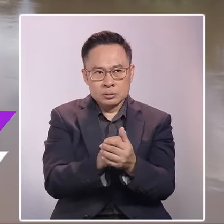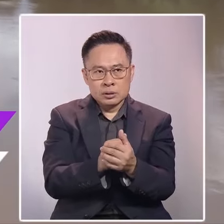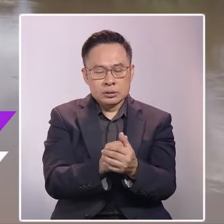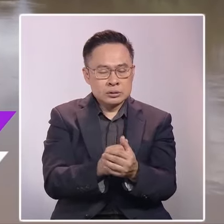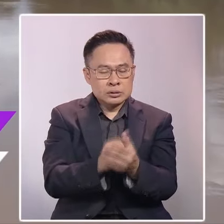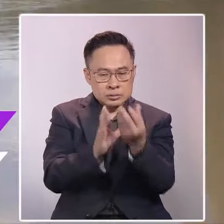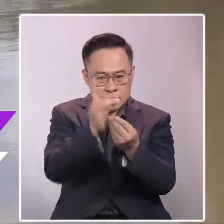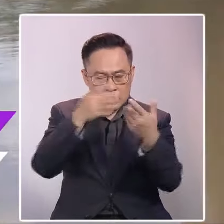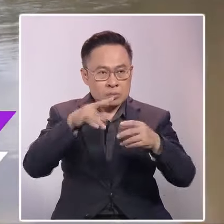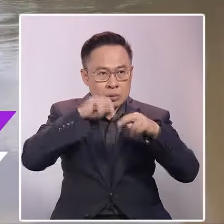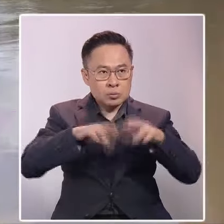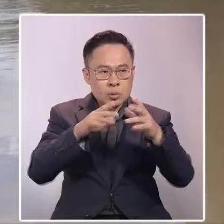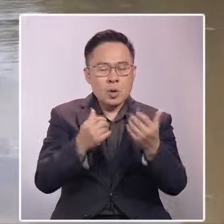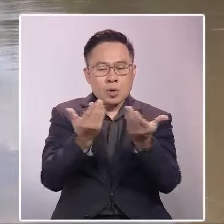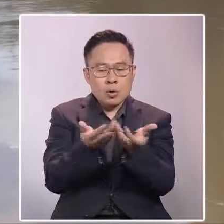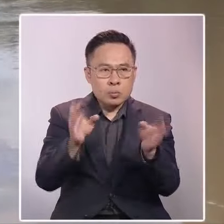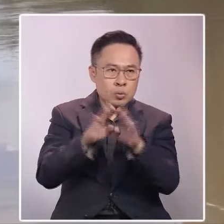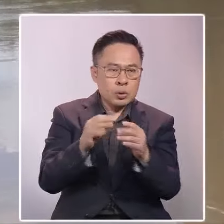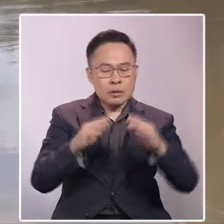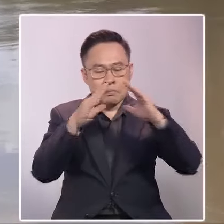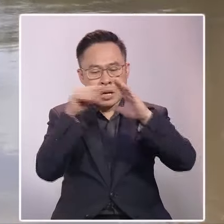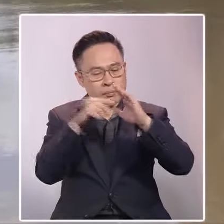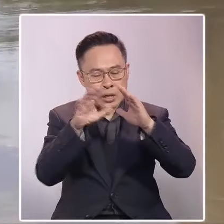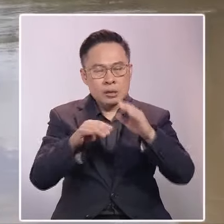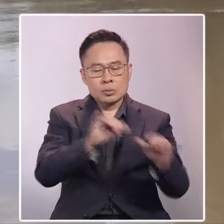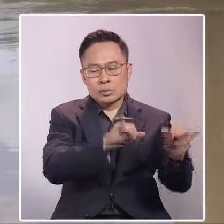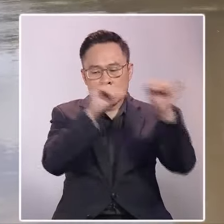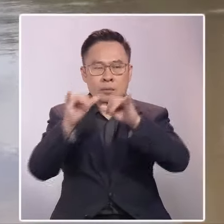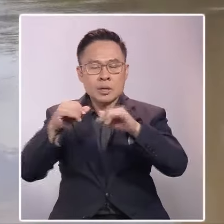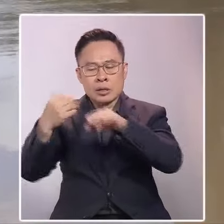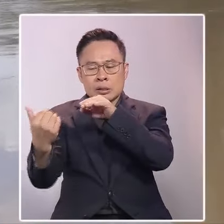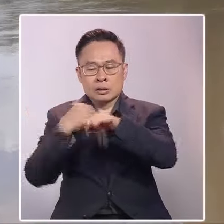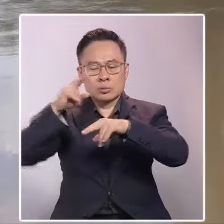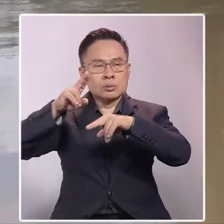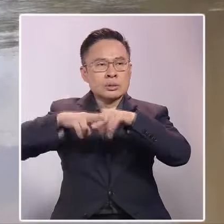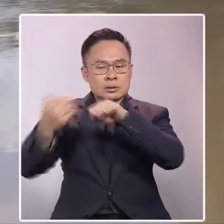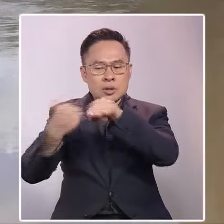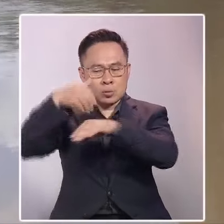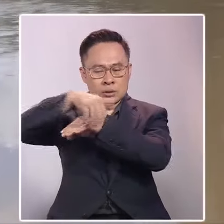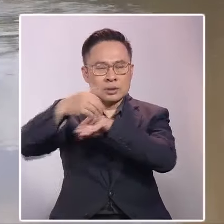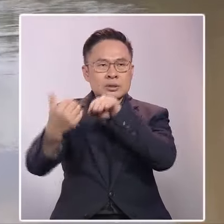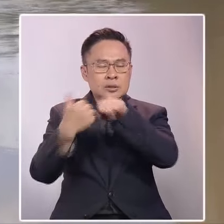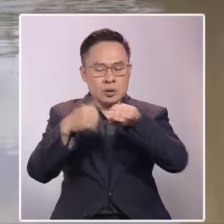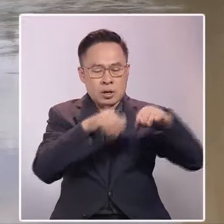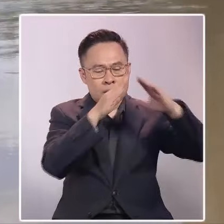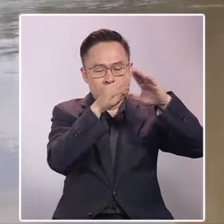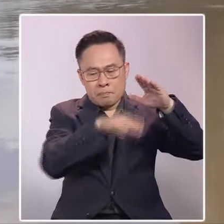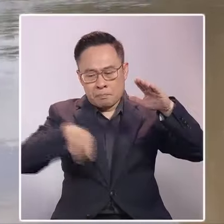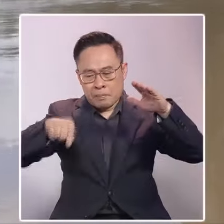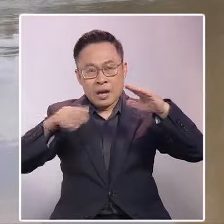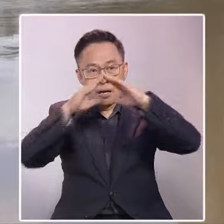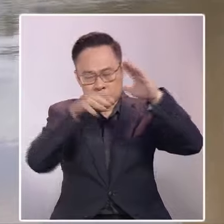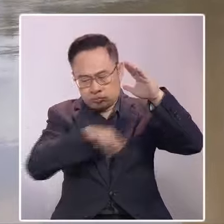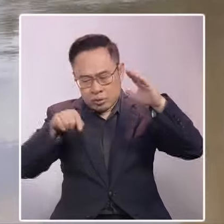ครอบครัวก็ต้องมารับประทานข้าวกันอยู่ที่ริมถนนเลยค่ะซึ่งหน่วยงานราชการก็ลงช่วยเหลือทัน